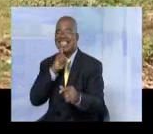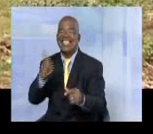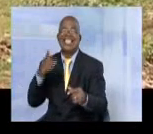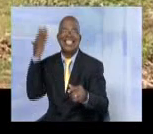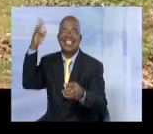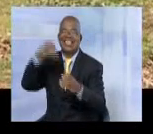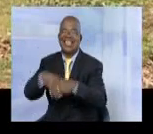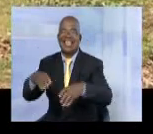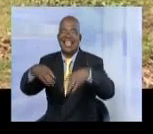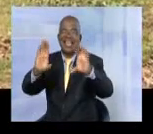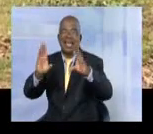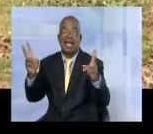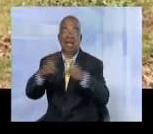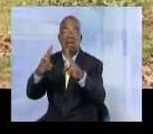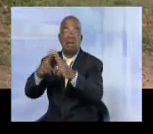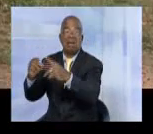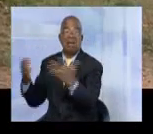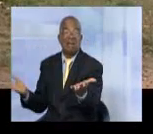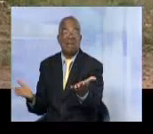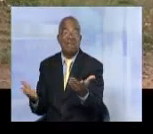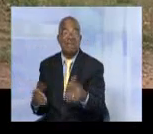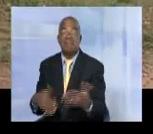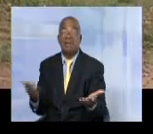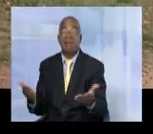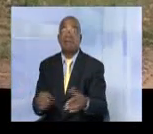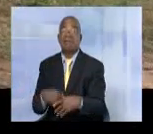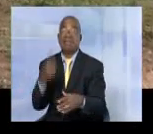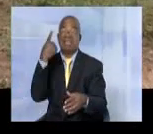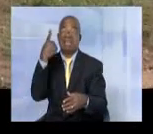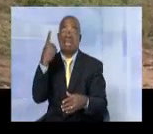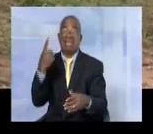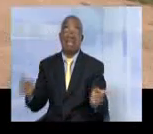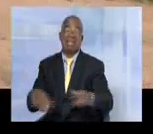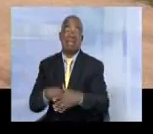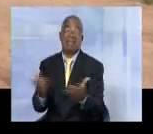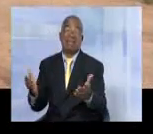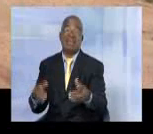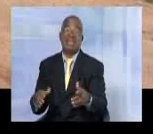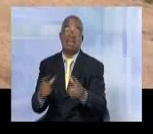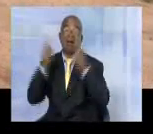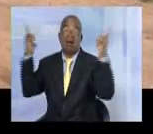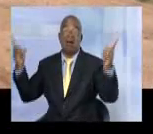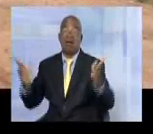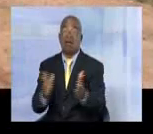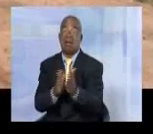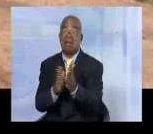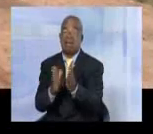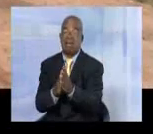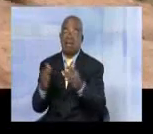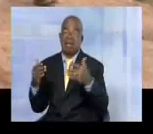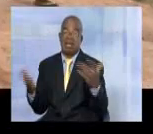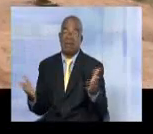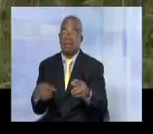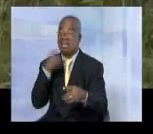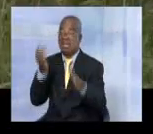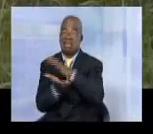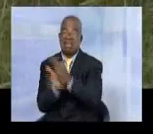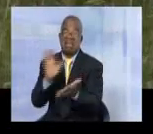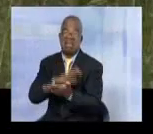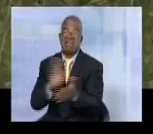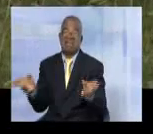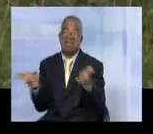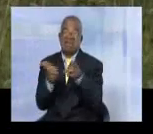ville de Kounaïri n'a qu'un groupe scolaire devenu aujourd'hui exigu pour accueillir les enfants de la commune. De nombreux